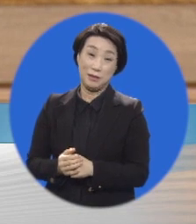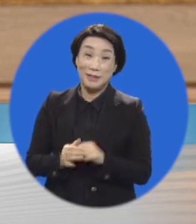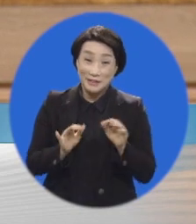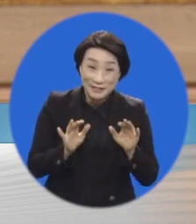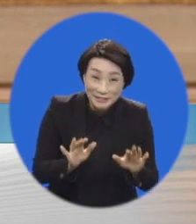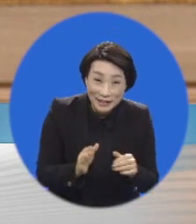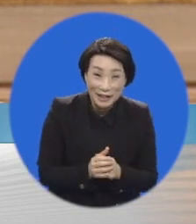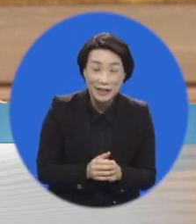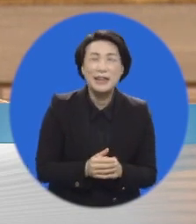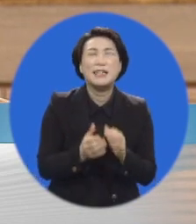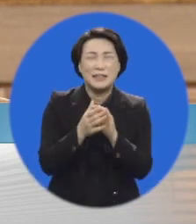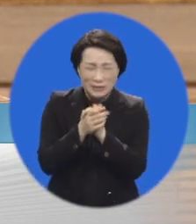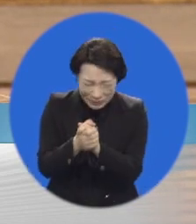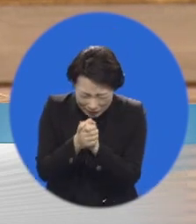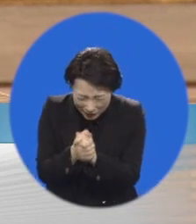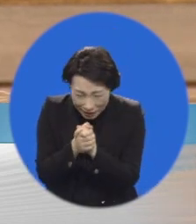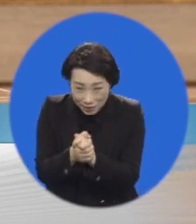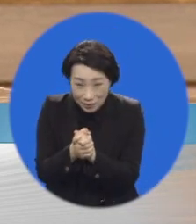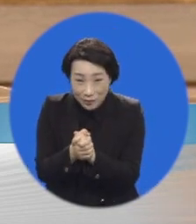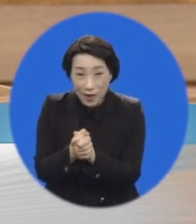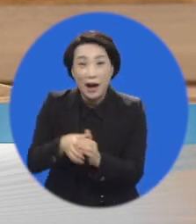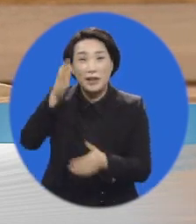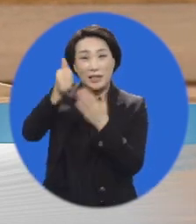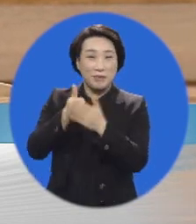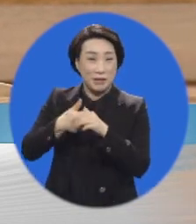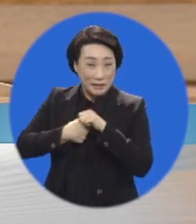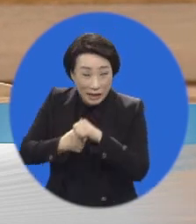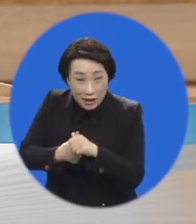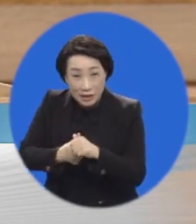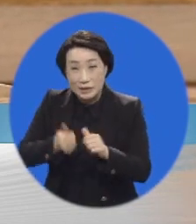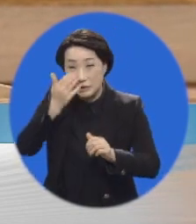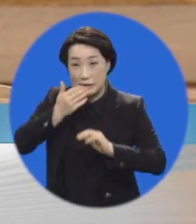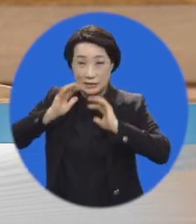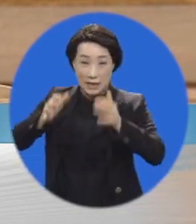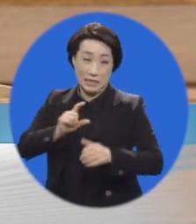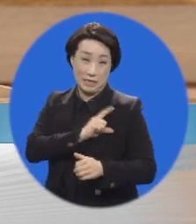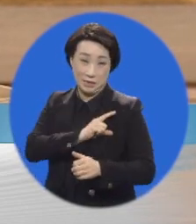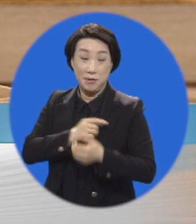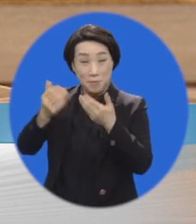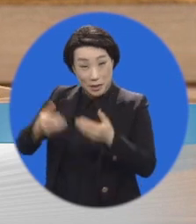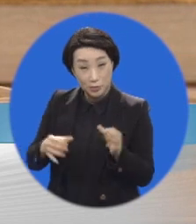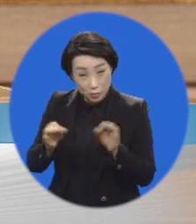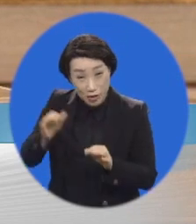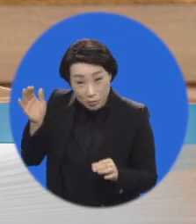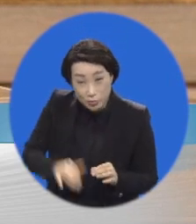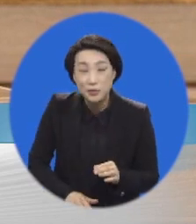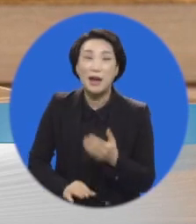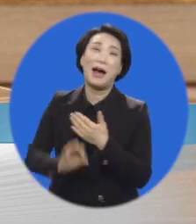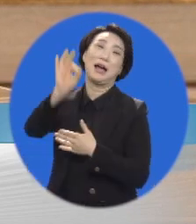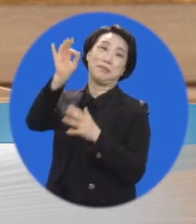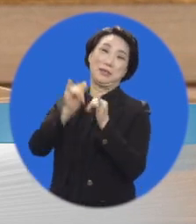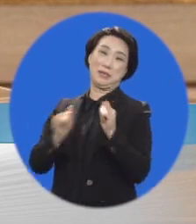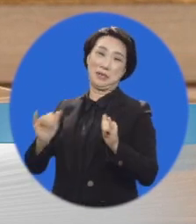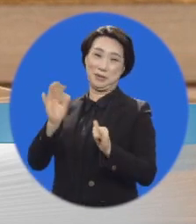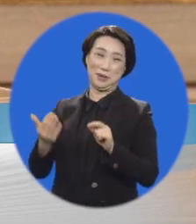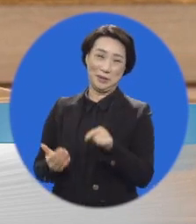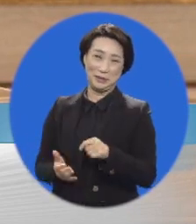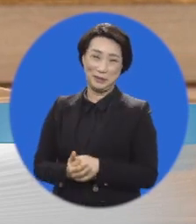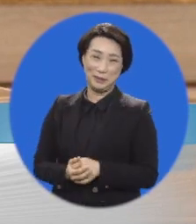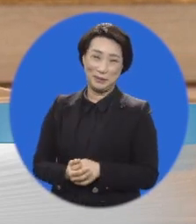그러나 기도하고 하나님과 겨루 이스라엘 이름을 가진 순간부터 그는 아침의 인간이었어.